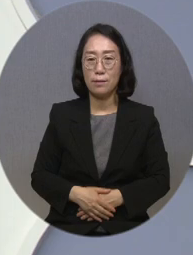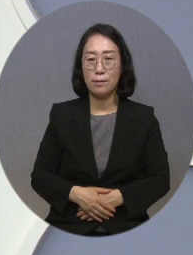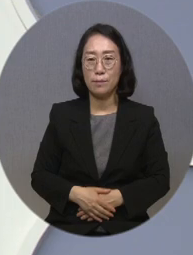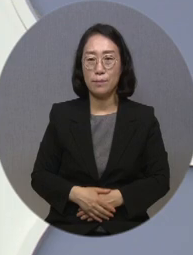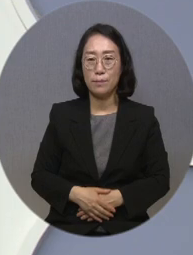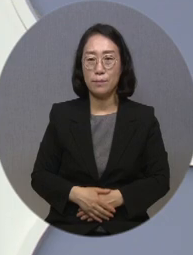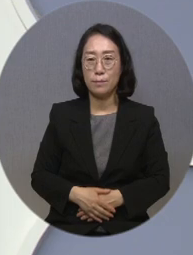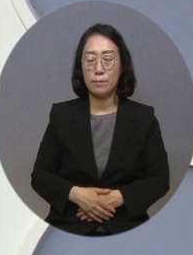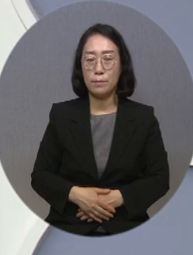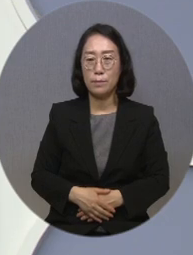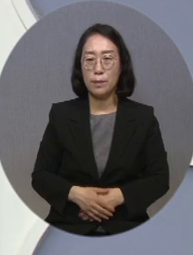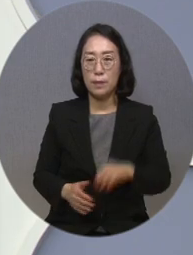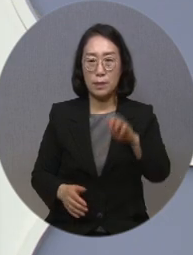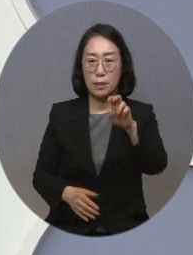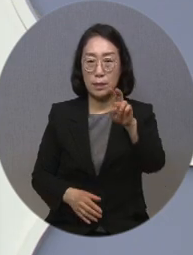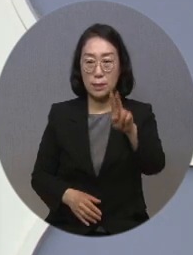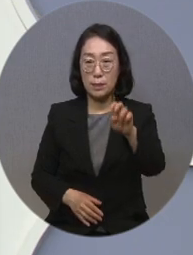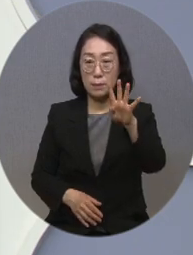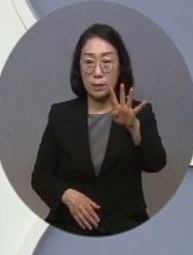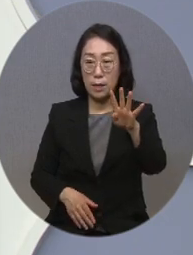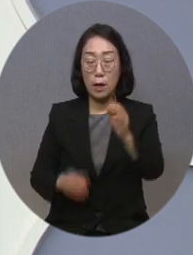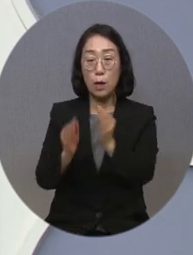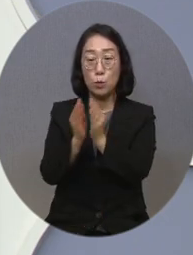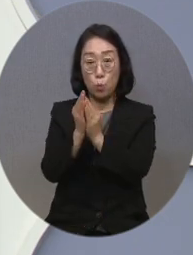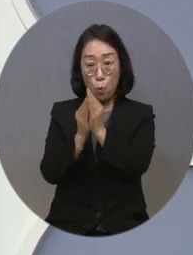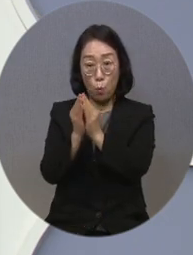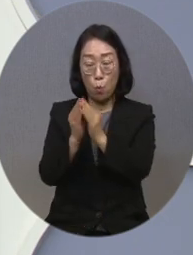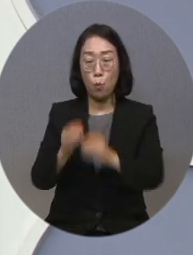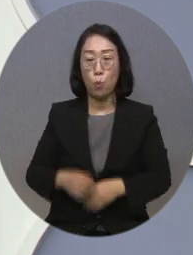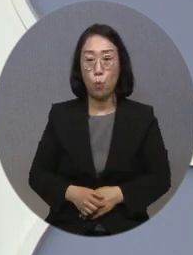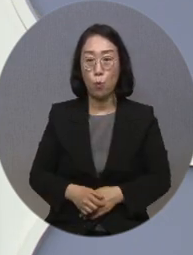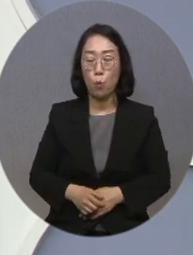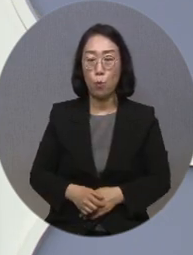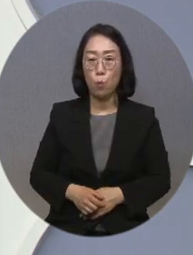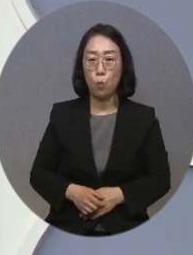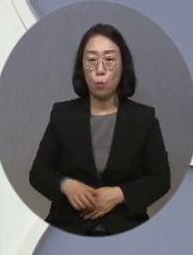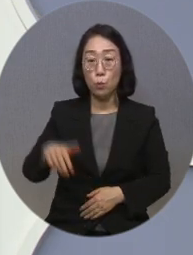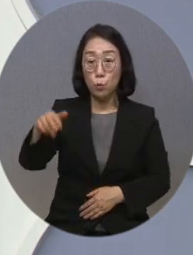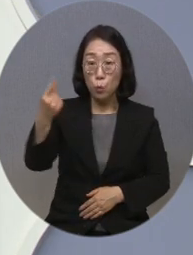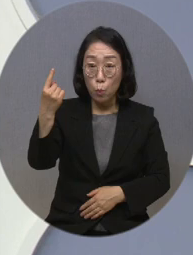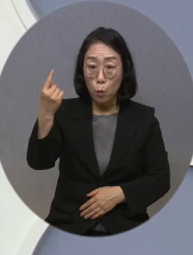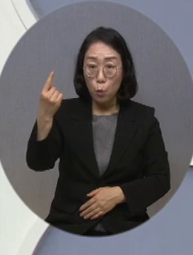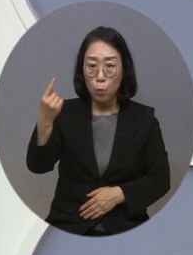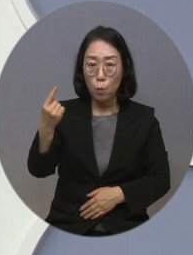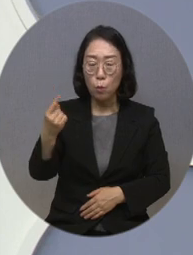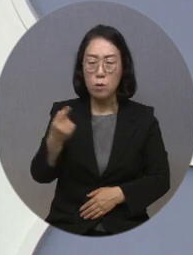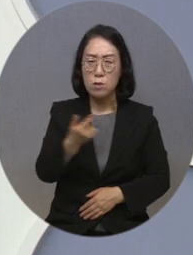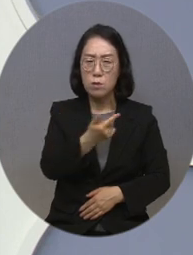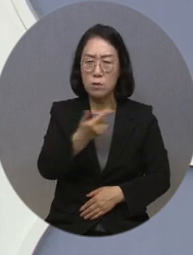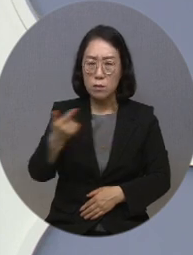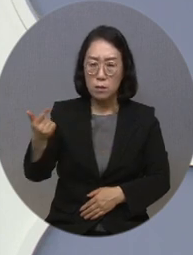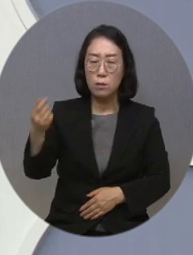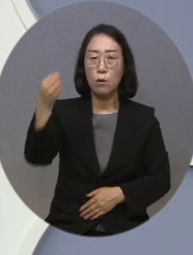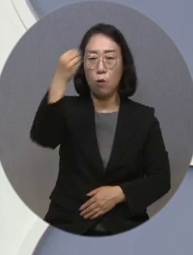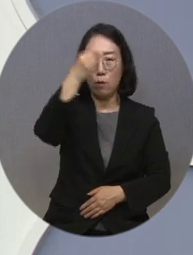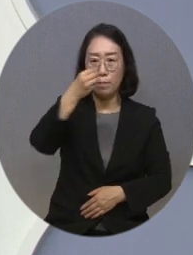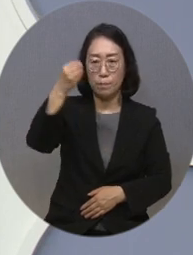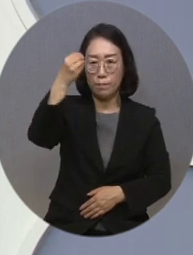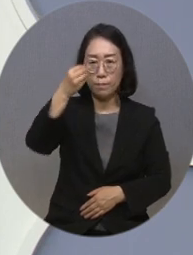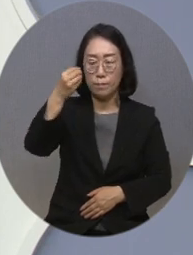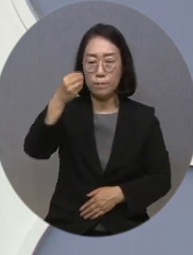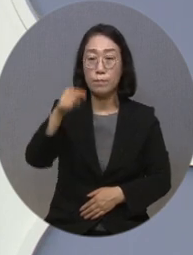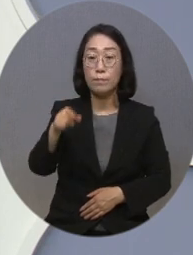하는데 24조, 저도 뭐 국가, 국민소득 추계도 해보고 이랬습니다만 24조가 얼마나 큰 돈인지 잘 모르실